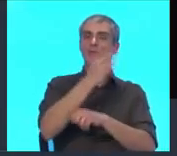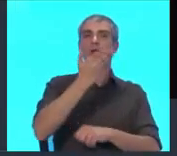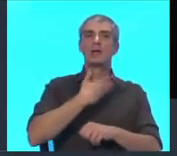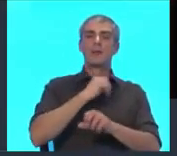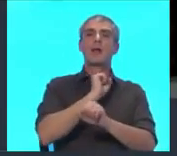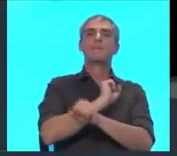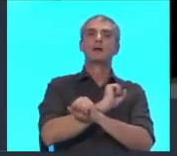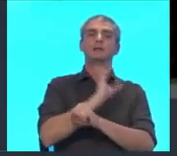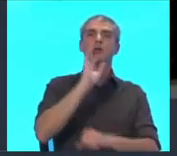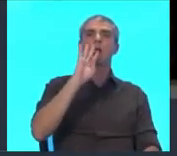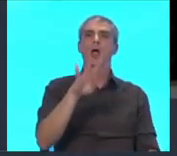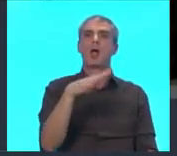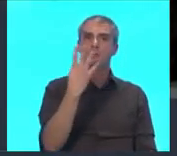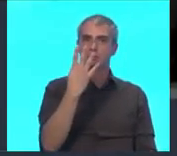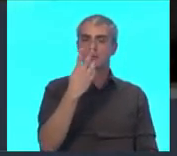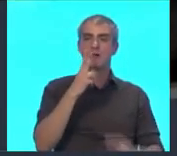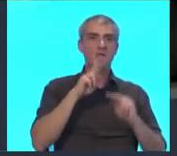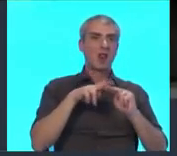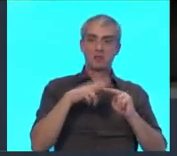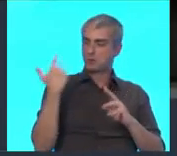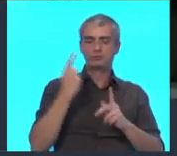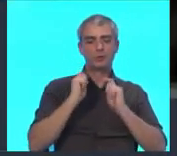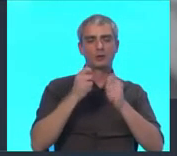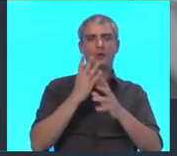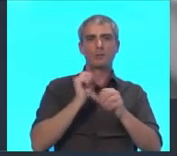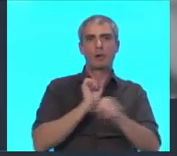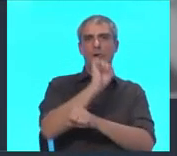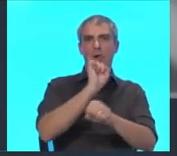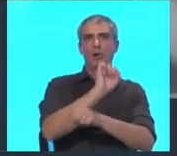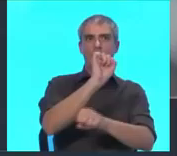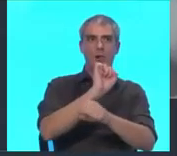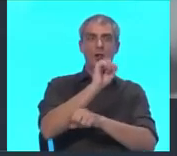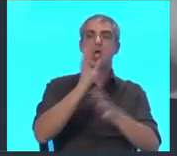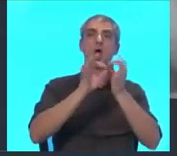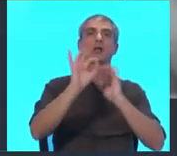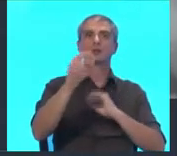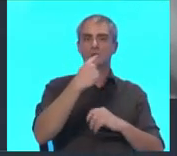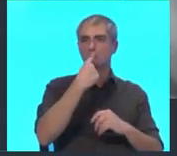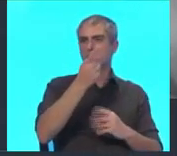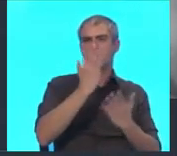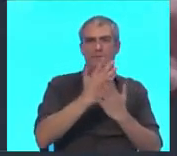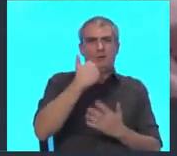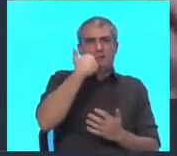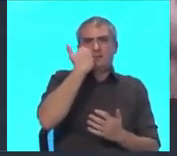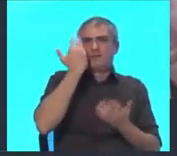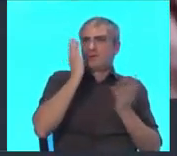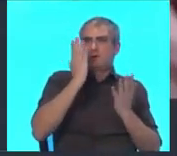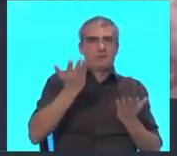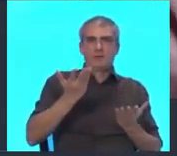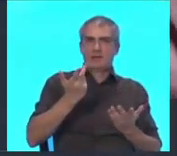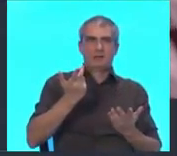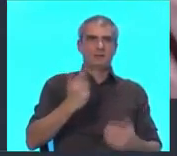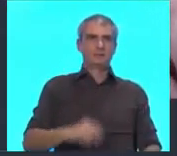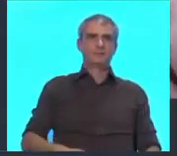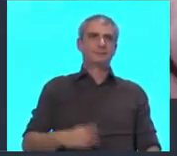של 4 שנים, אך מאז הגיש שורה של ערעורים. עורכי דינו טענו כי הוא מבוגר מדי לשאת את העונש.